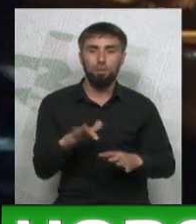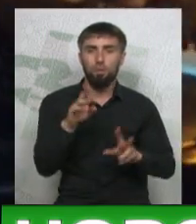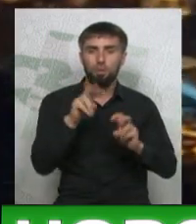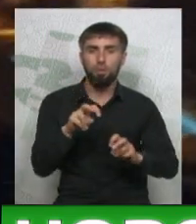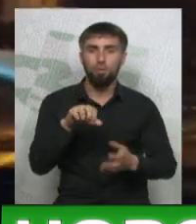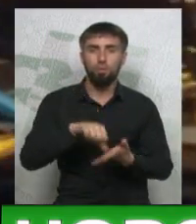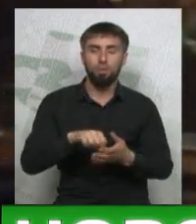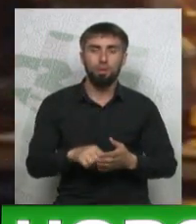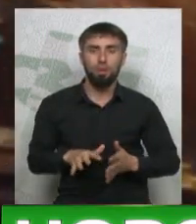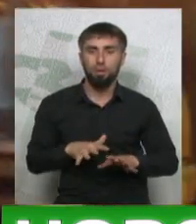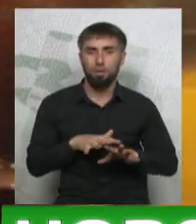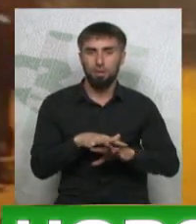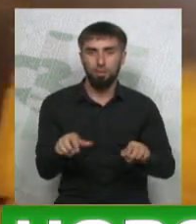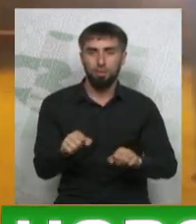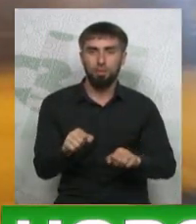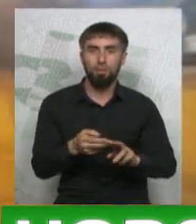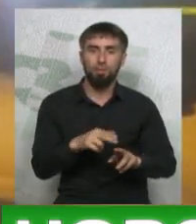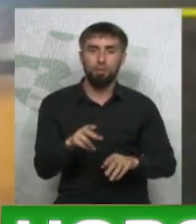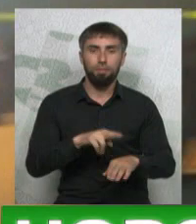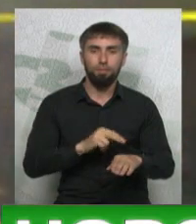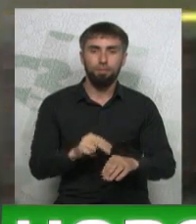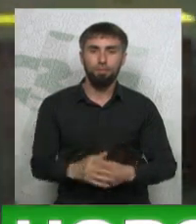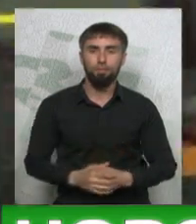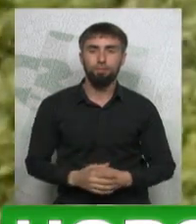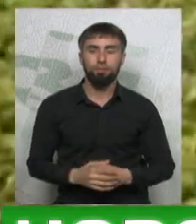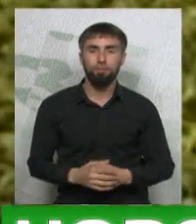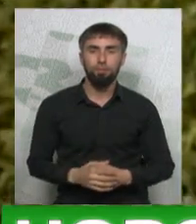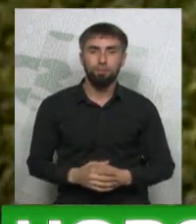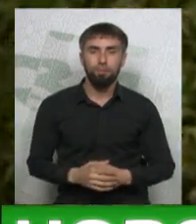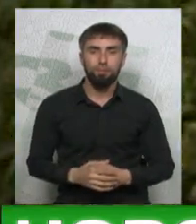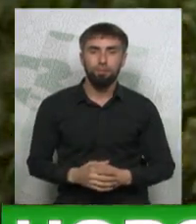причастных к нападению на сотрудников правоохранительных органов. Лина Сычёва, Новости 24.